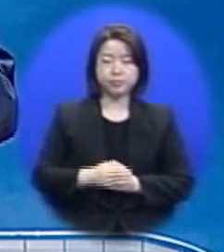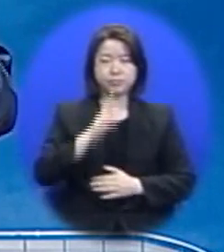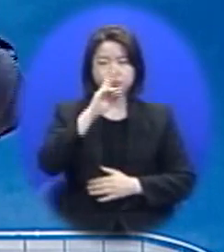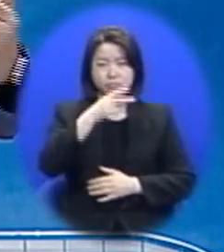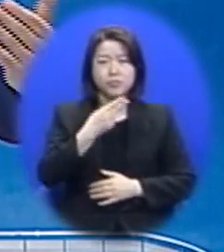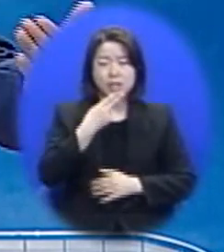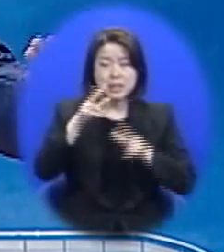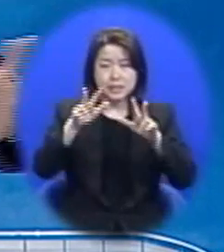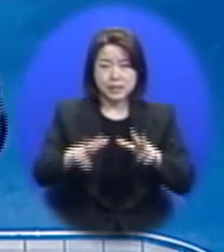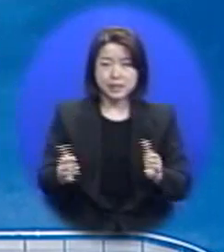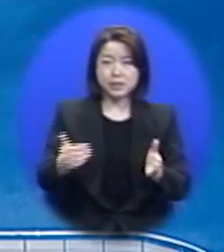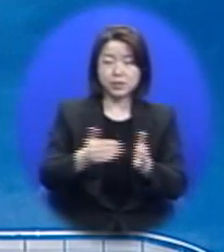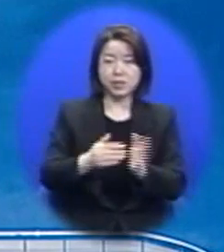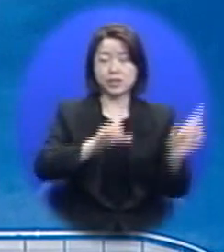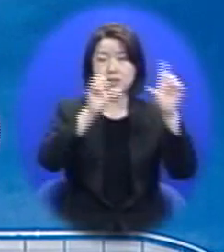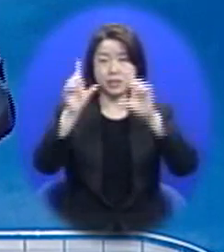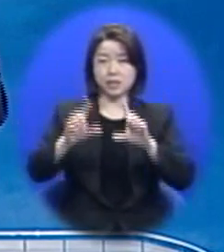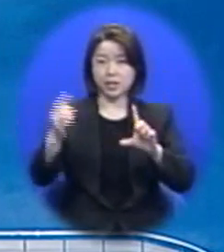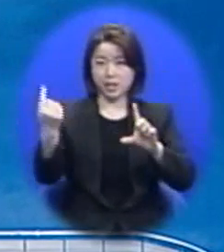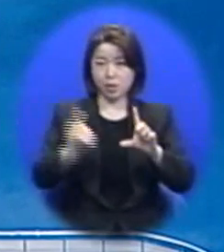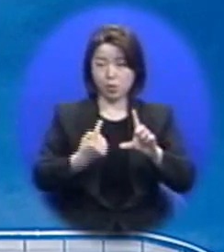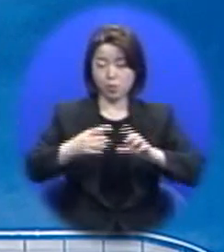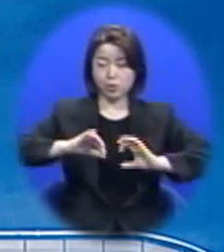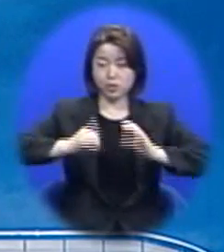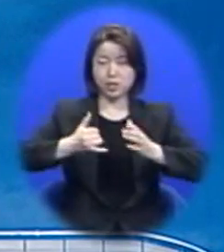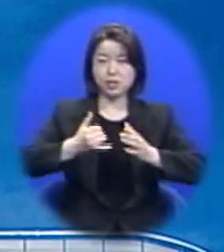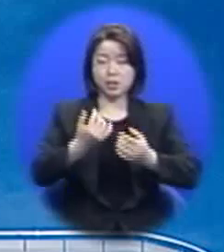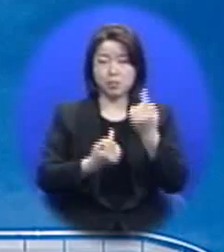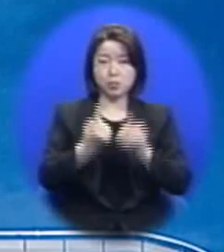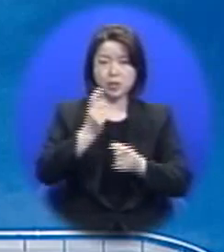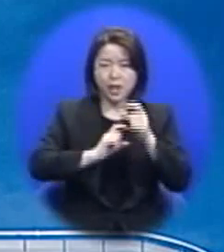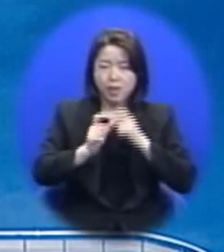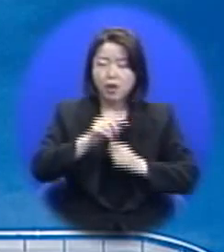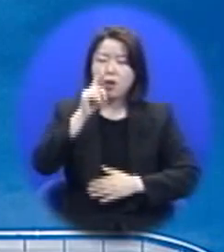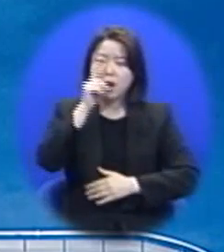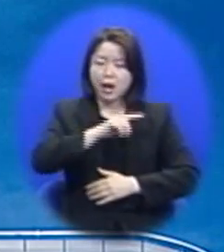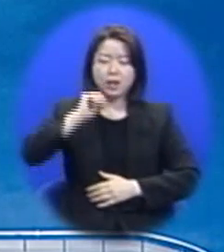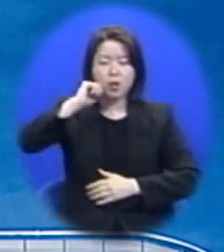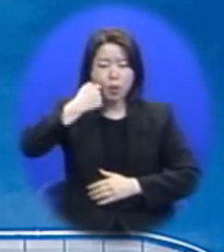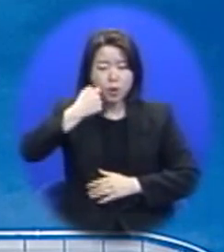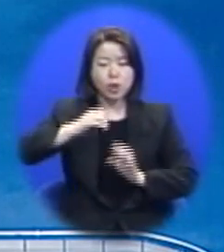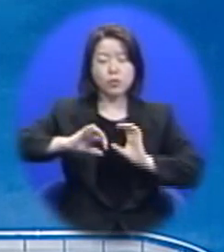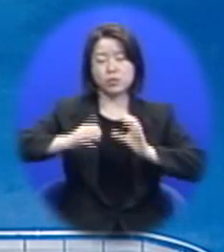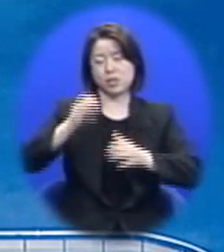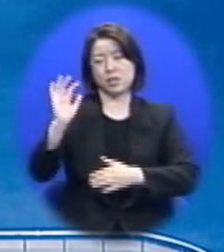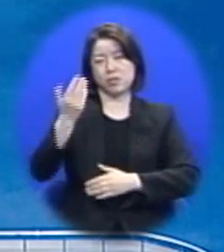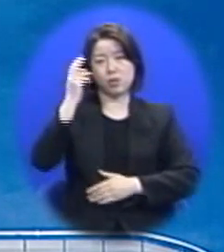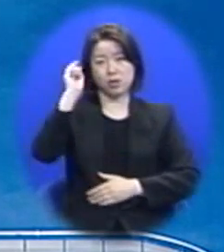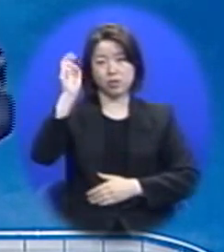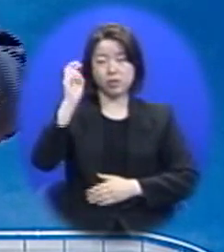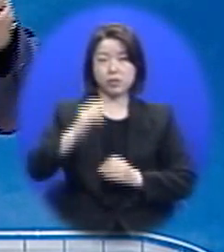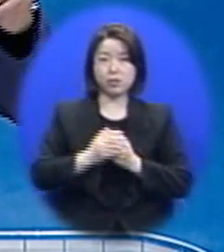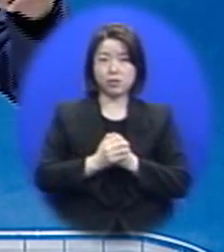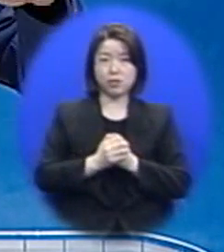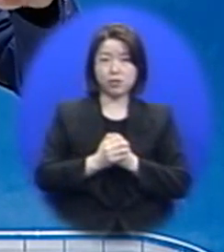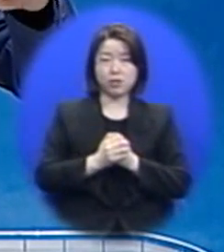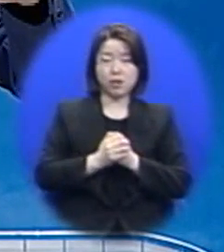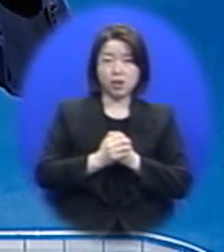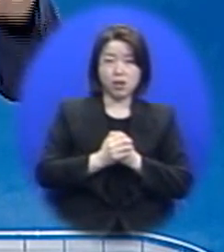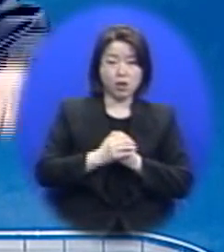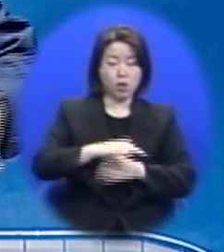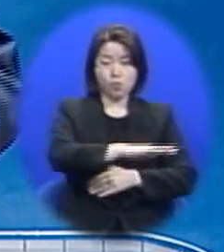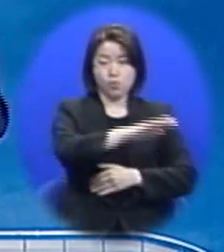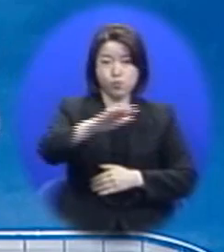틀림없이 지금까지 우리가 살아왔던 세상보다 훨씬 더 악하고 어려운 세상이 될 것입니다. 인류와 도덕의